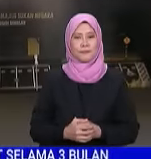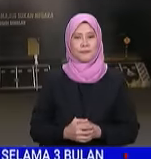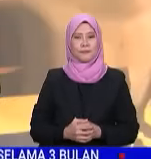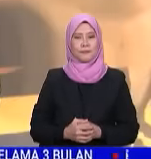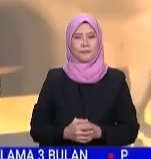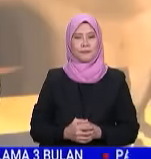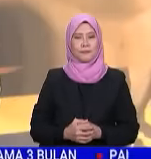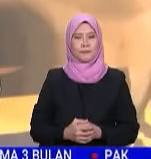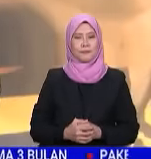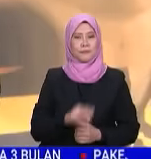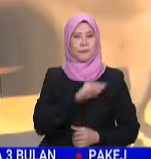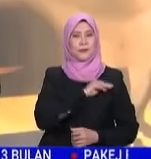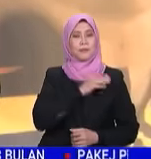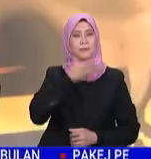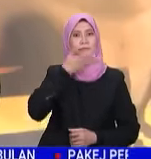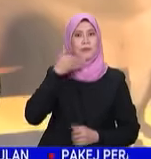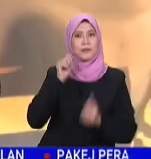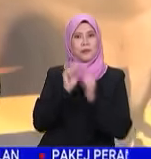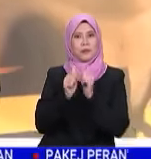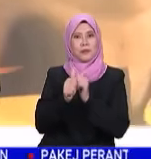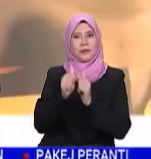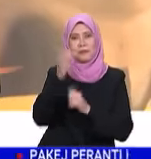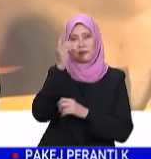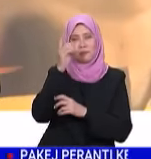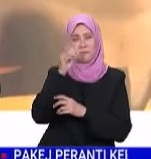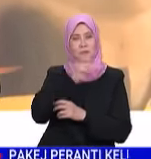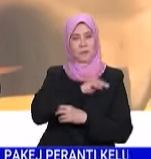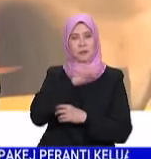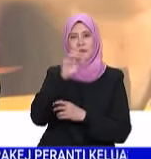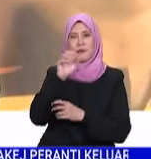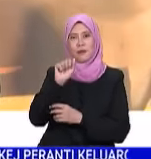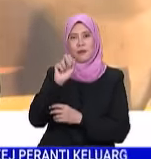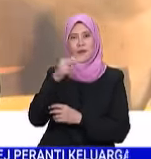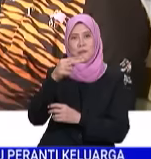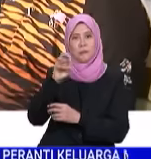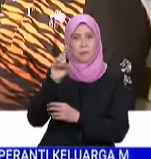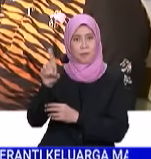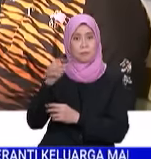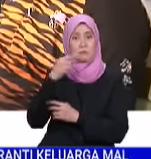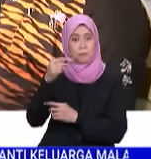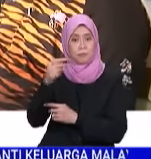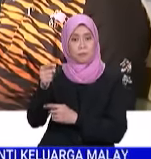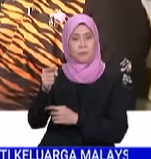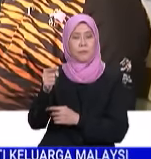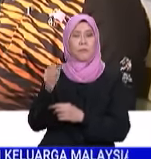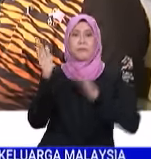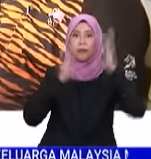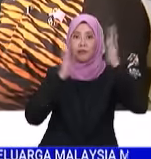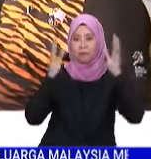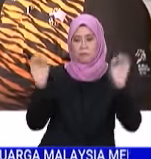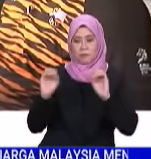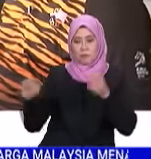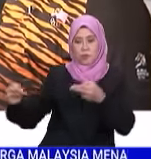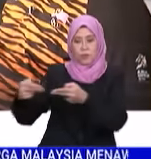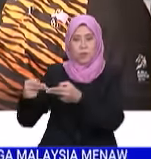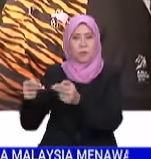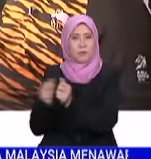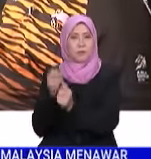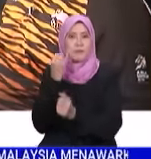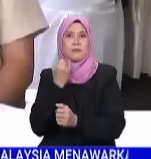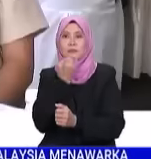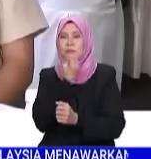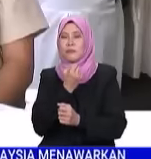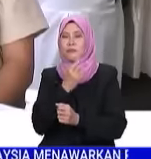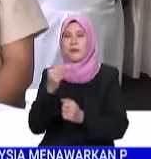ini menteri belia dan sukan Datuk Seri Ahmad Faizal azumu berkata Malaysia tidak mempunyai hubungan diplomatik dengan Israel dan